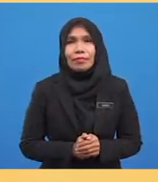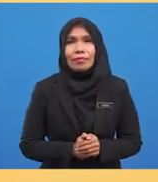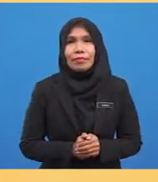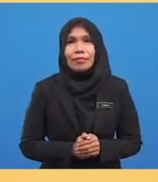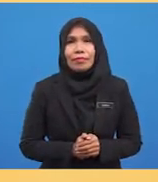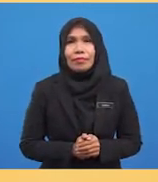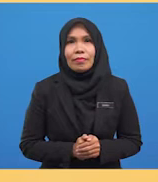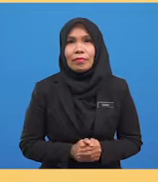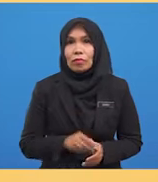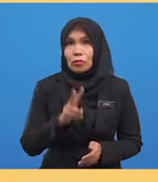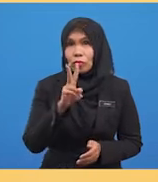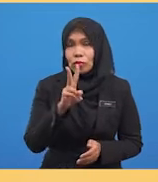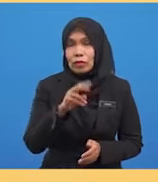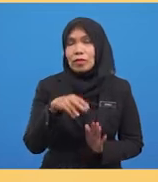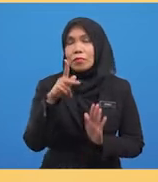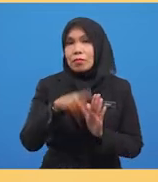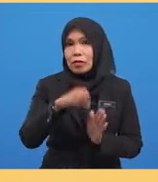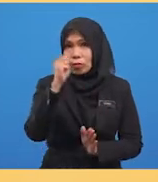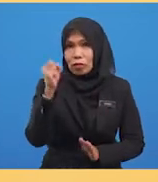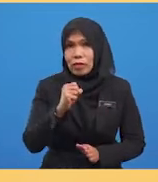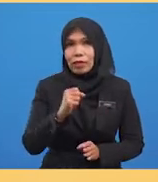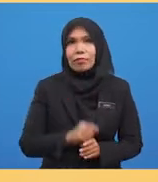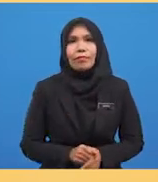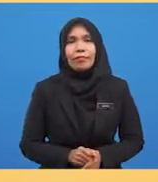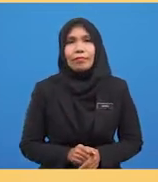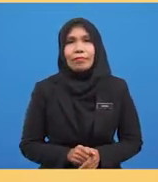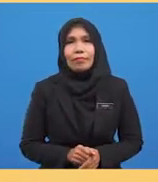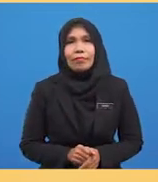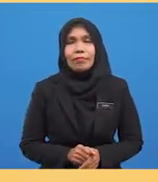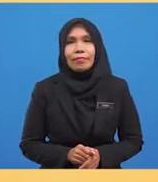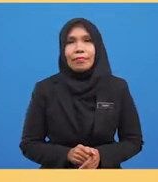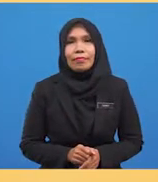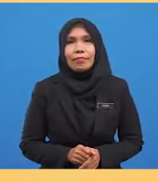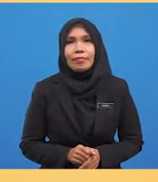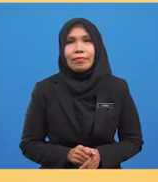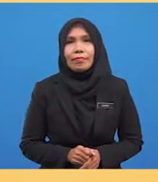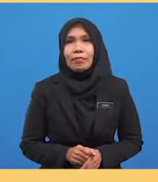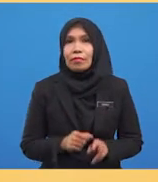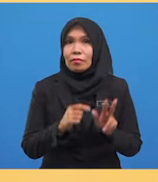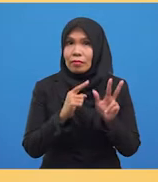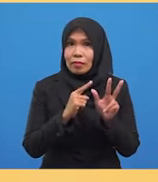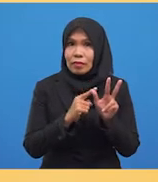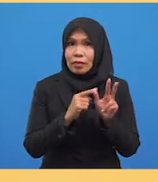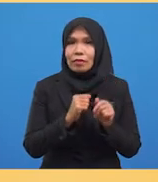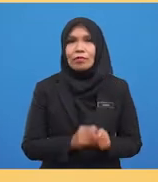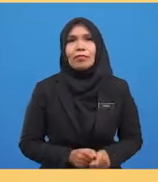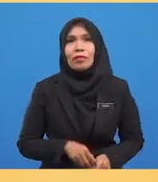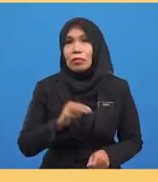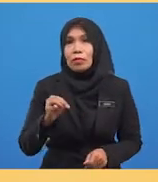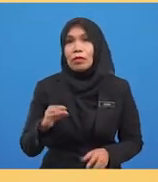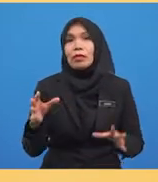bahasa dalam seloka ini. Akhir sekali, murid-murid dapat